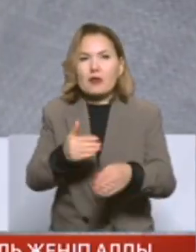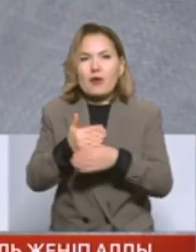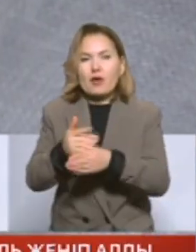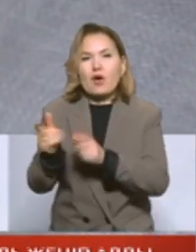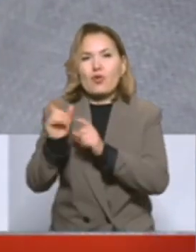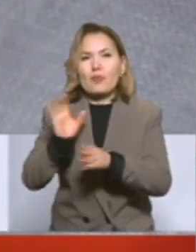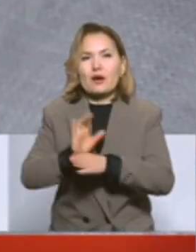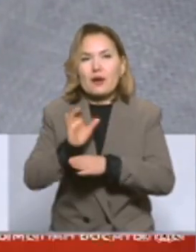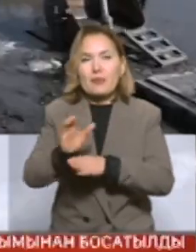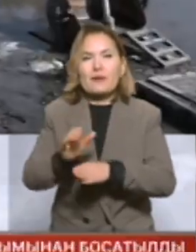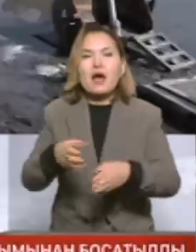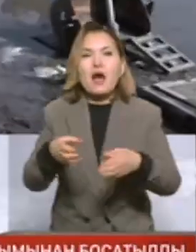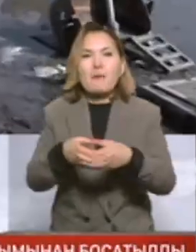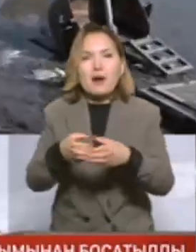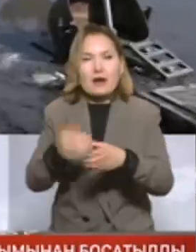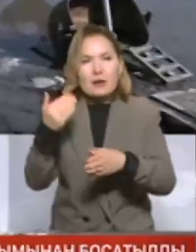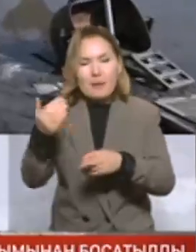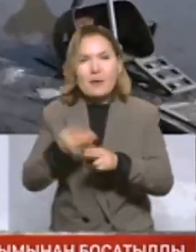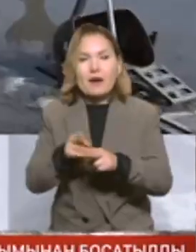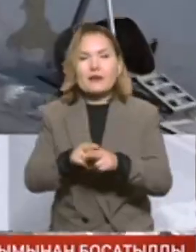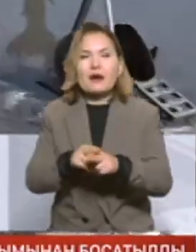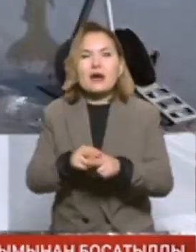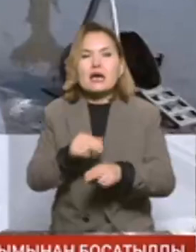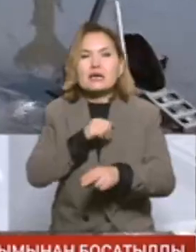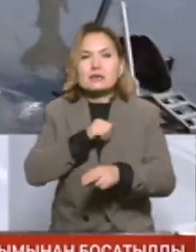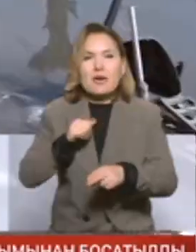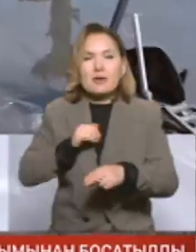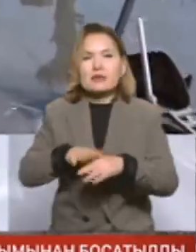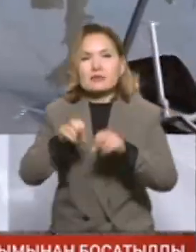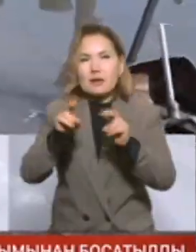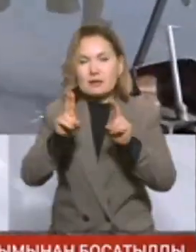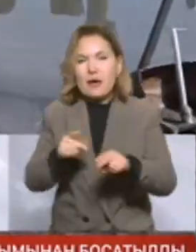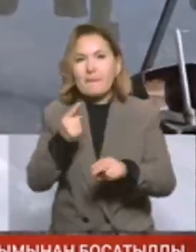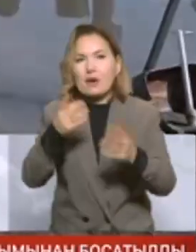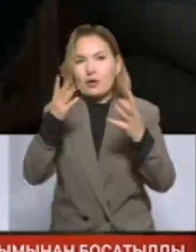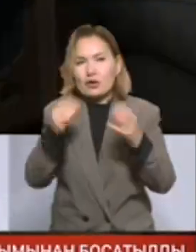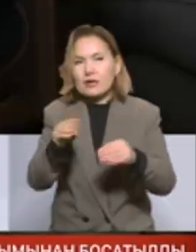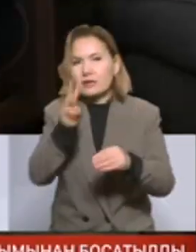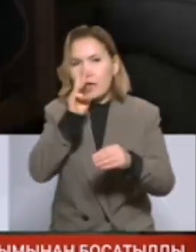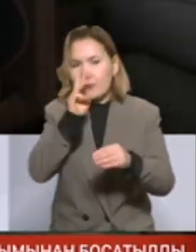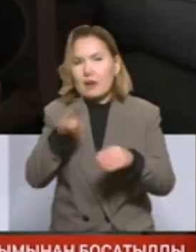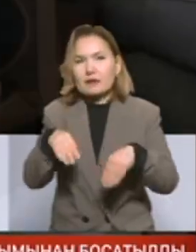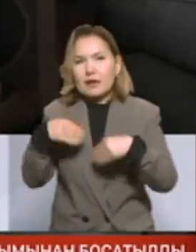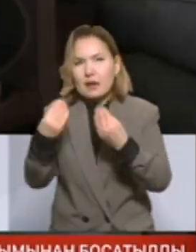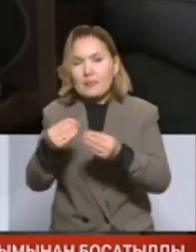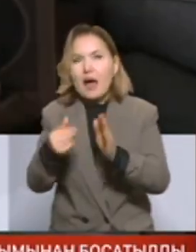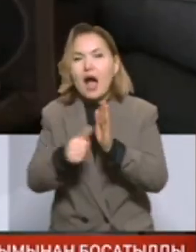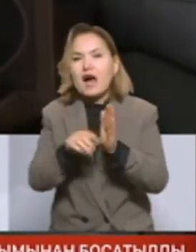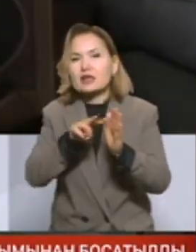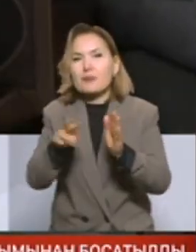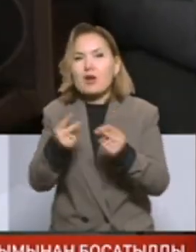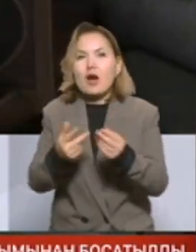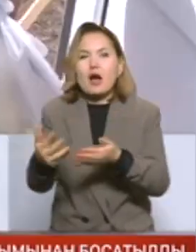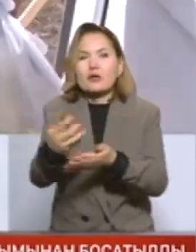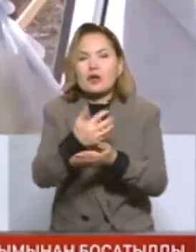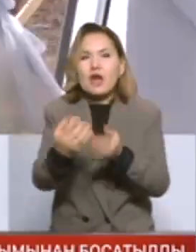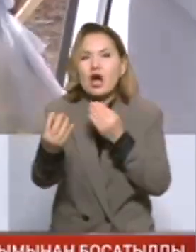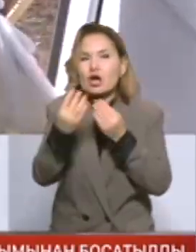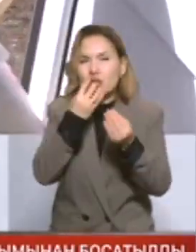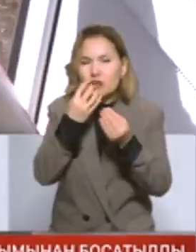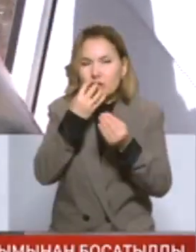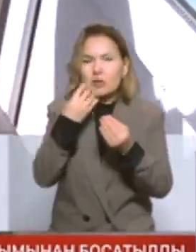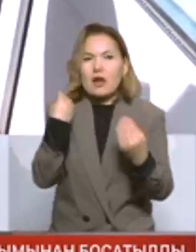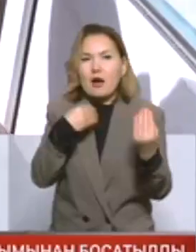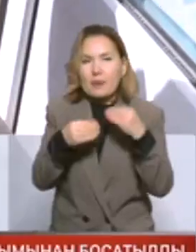жеткізді. Партиялықтар қорға бір күндік жалақысын аударып, 6 миллион теңге қаражат жинады. Оған азық-түлік, жылы киім,